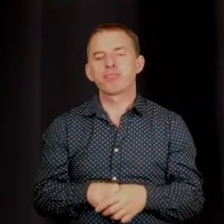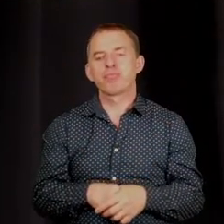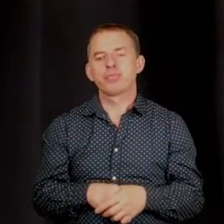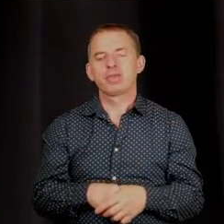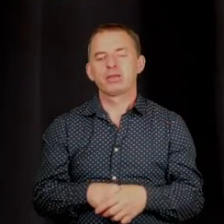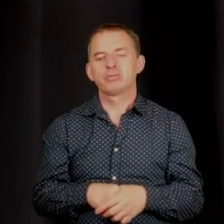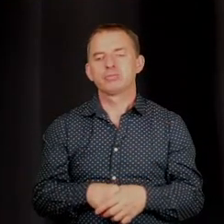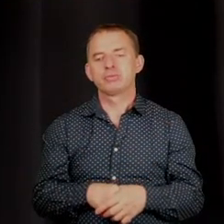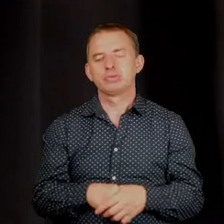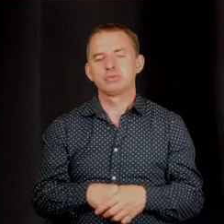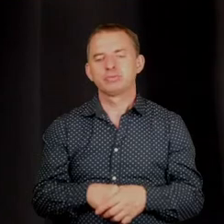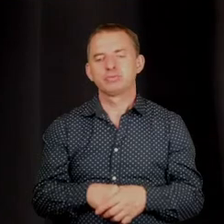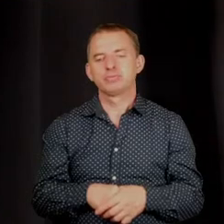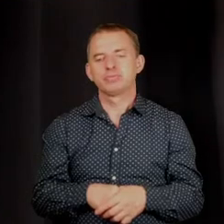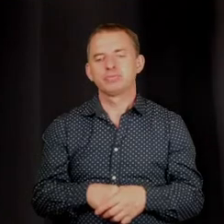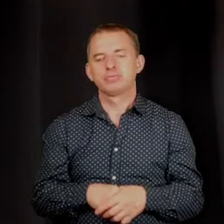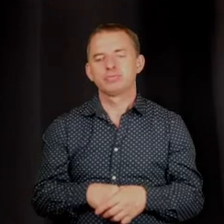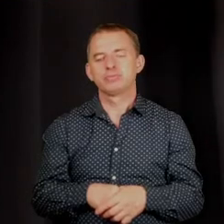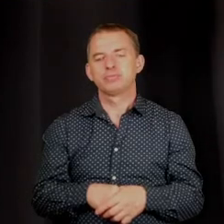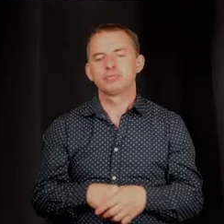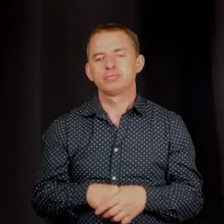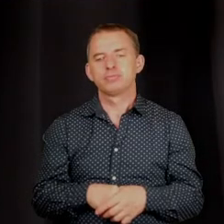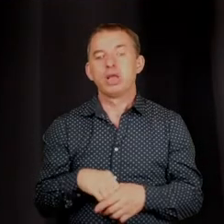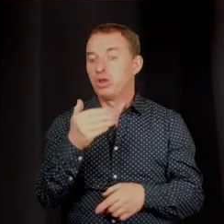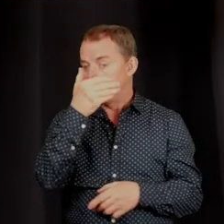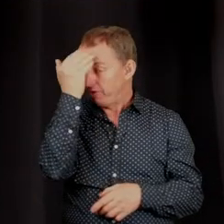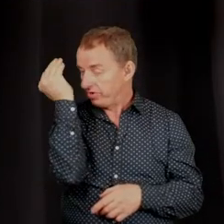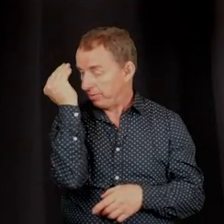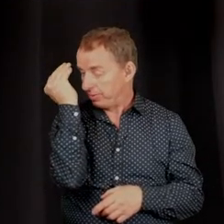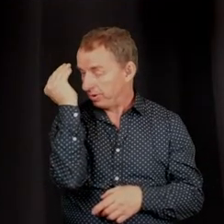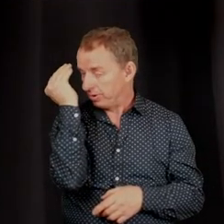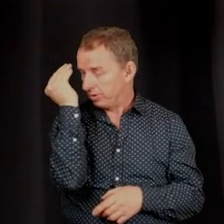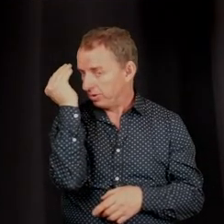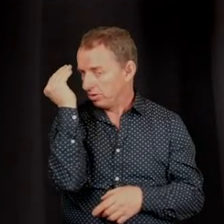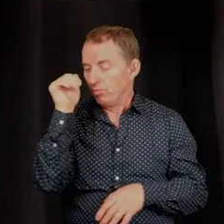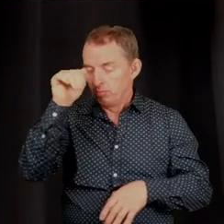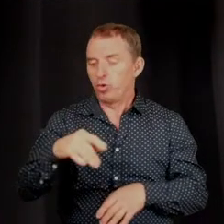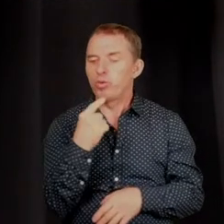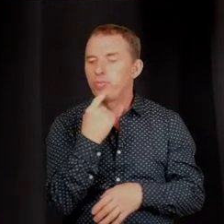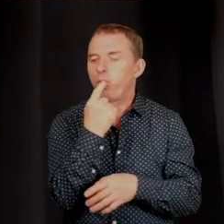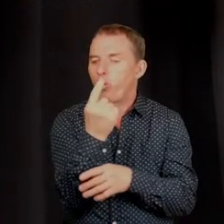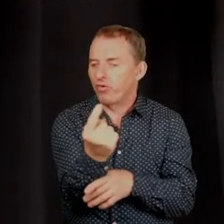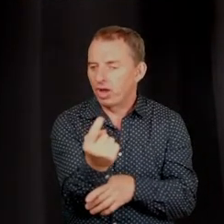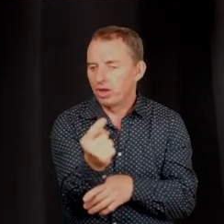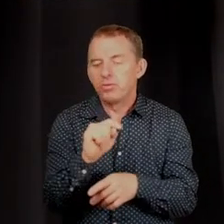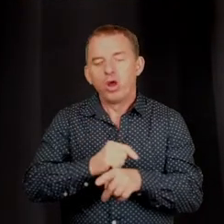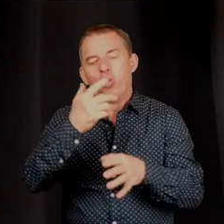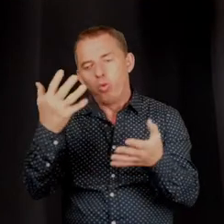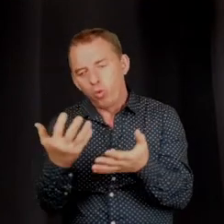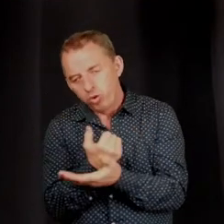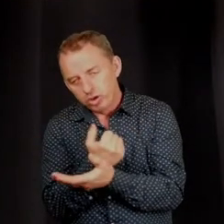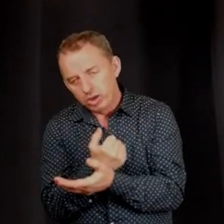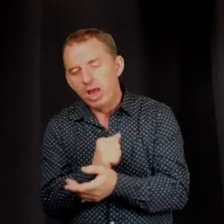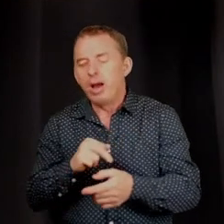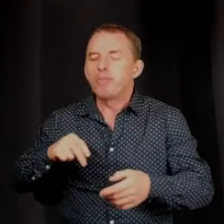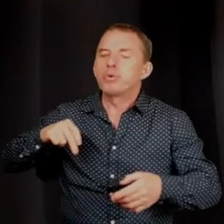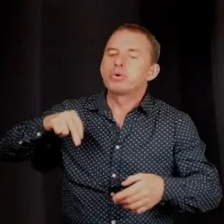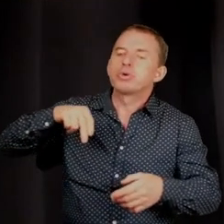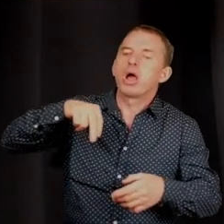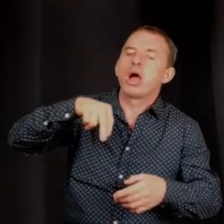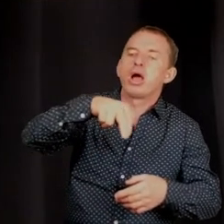ever pass heaven's final judgment. Nie wiem, ktoś by mógł powiedzieć, czy uda mi się przejść przez